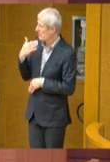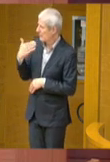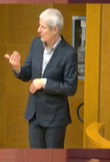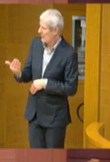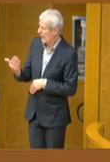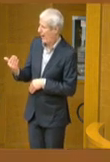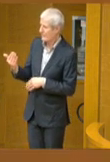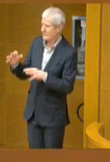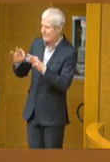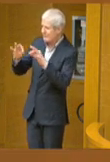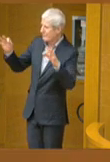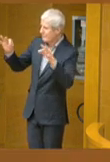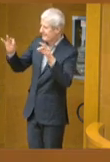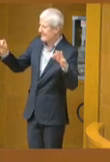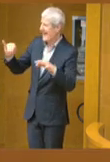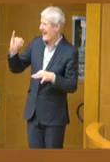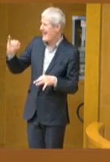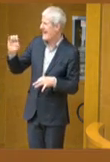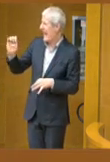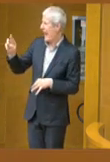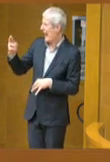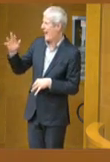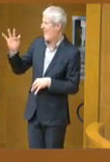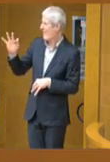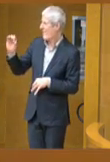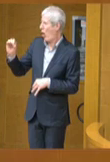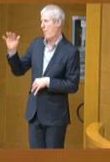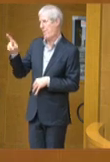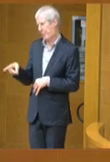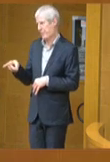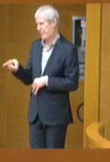per la presentazione. L'acronimo è IERFOP. Allora,